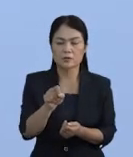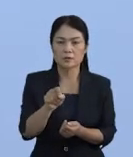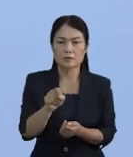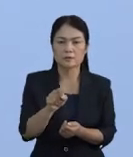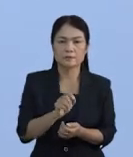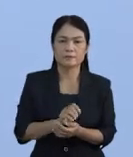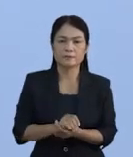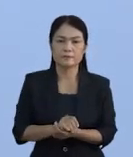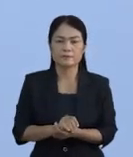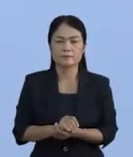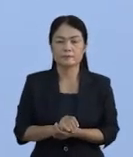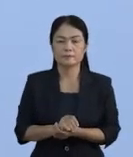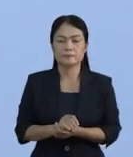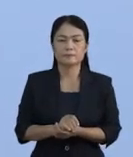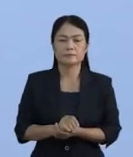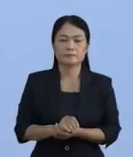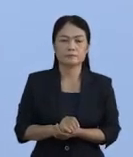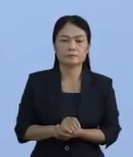và